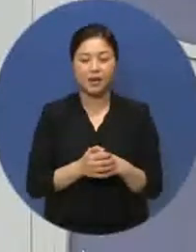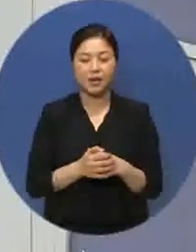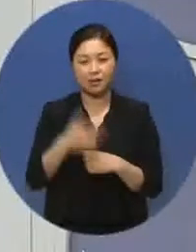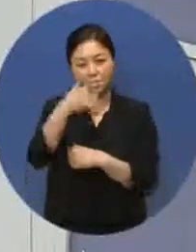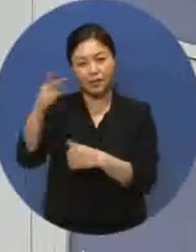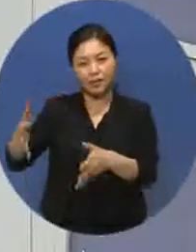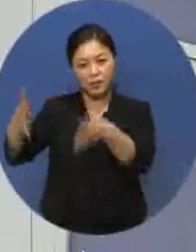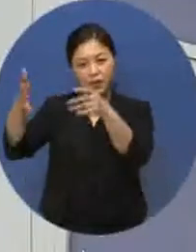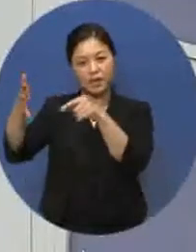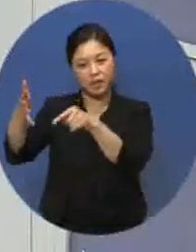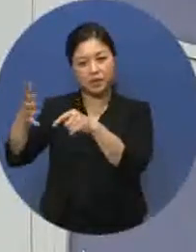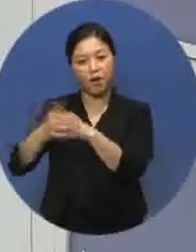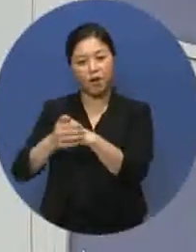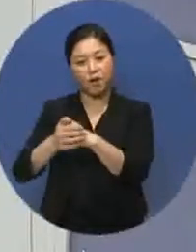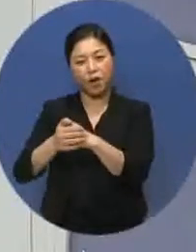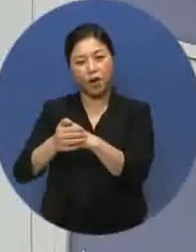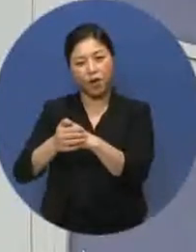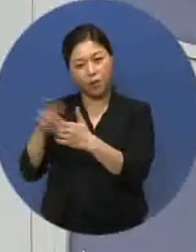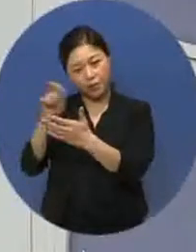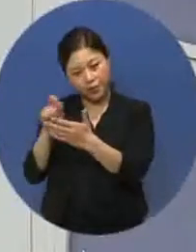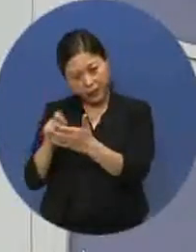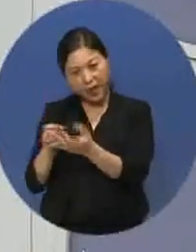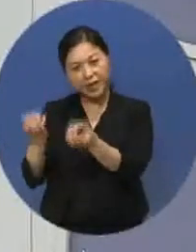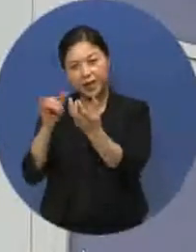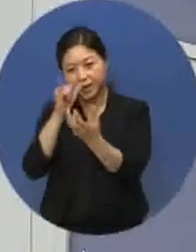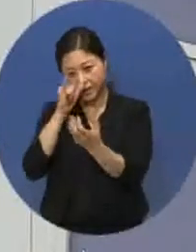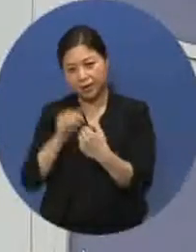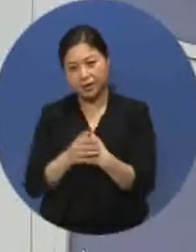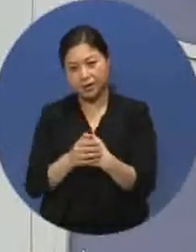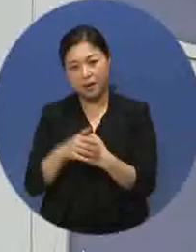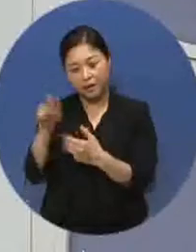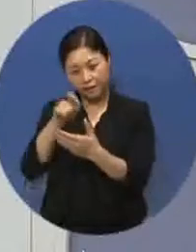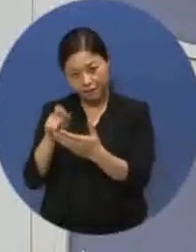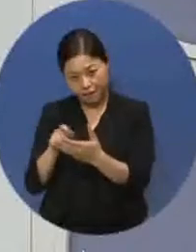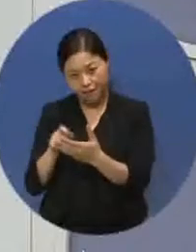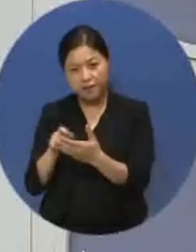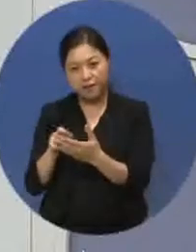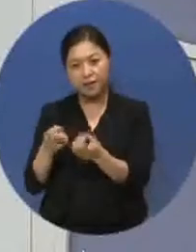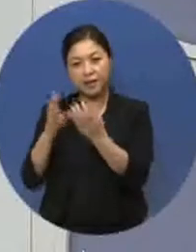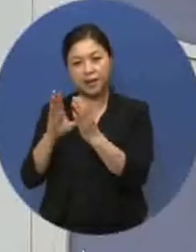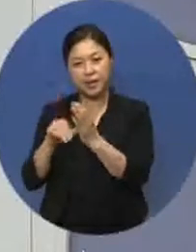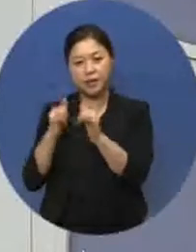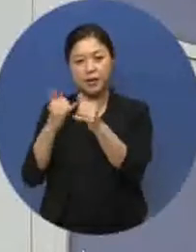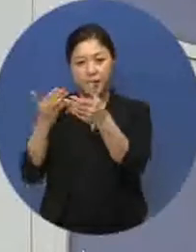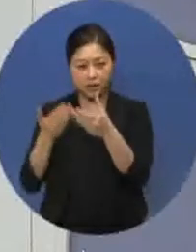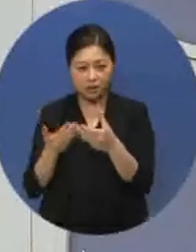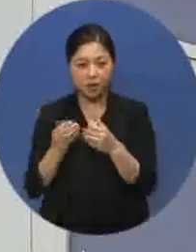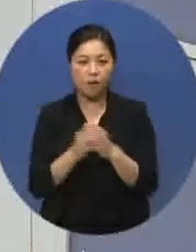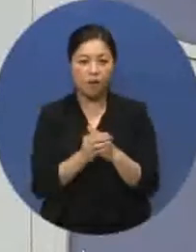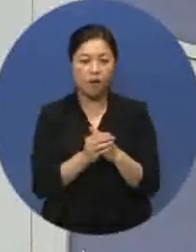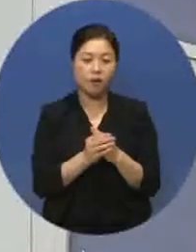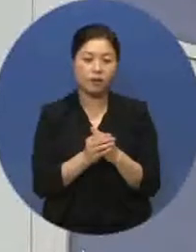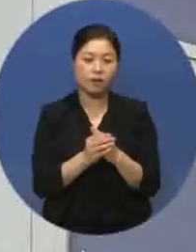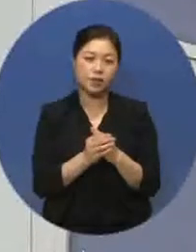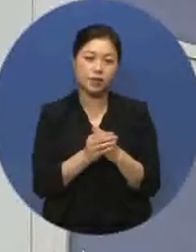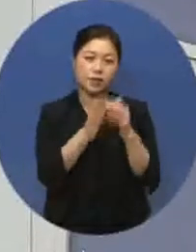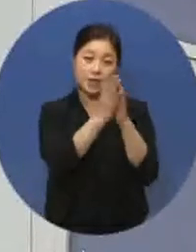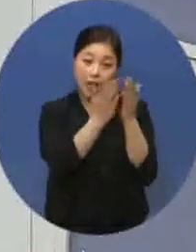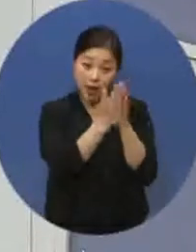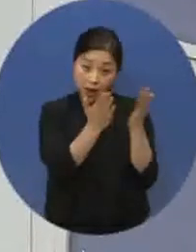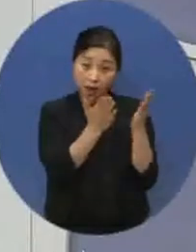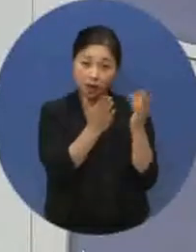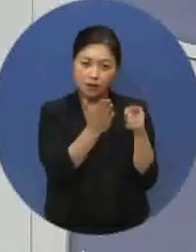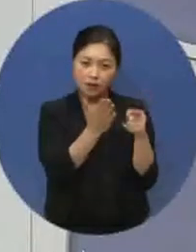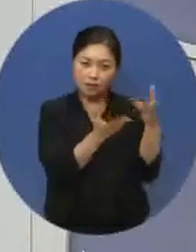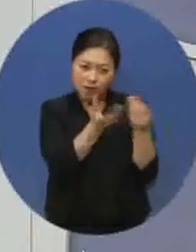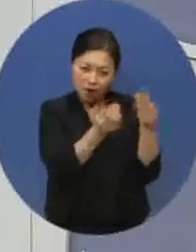시내에서 백일장 같은 걸 했습니다. 그래서 백일장에서 상을 받았는데 도서관의 책을 마음껏 대출할 수 있는 그런 기회가